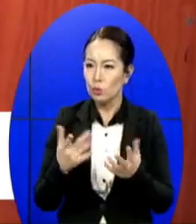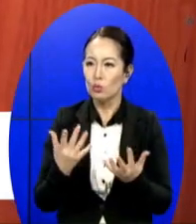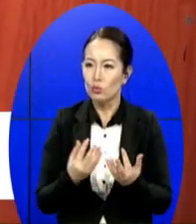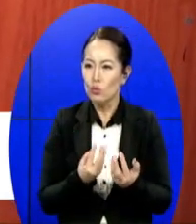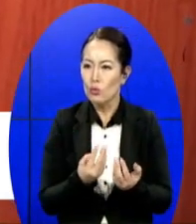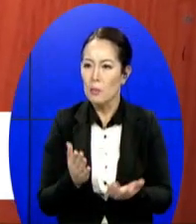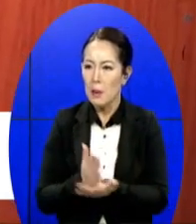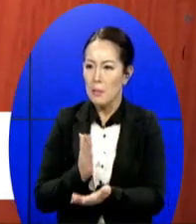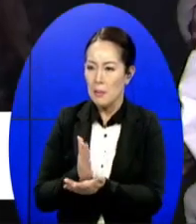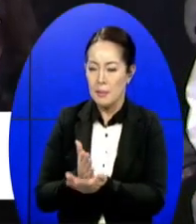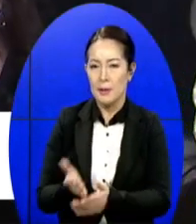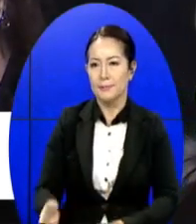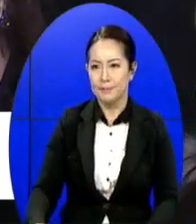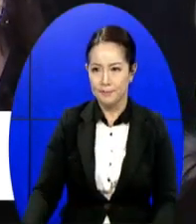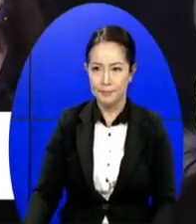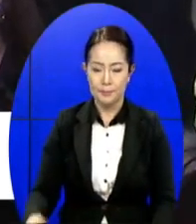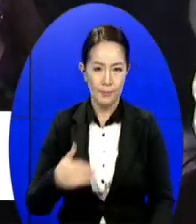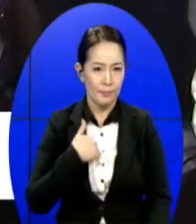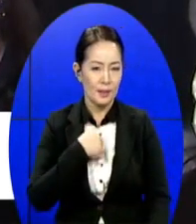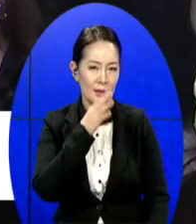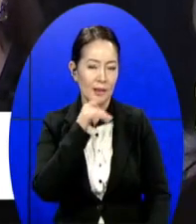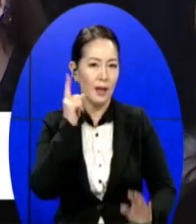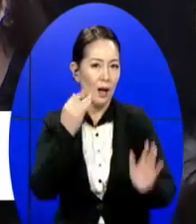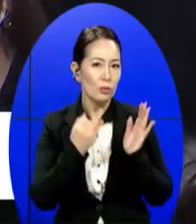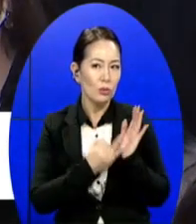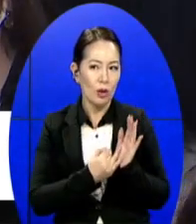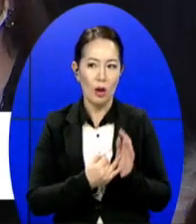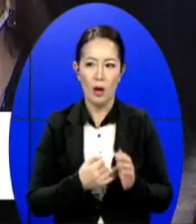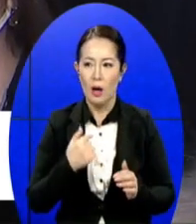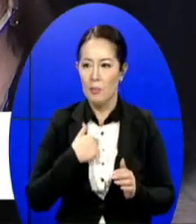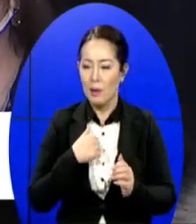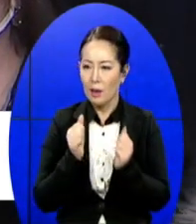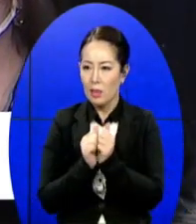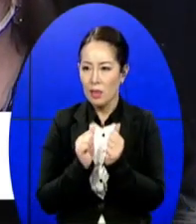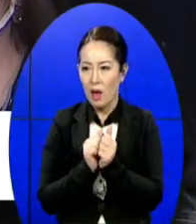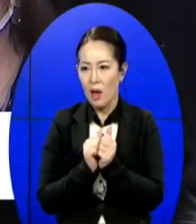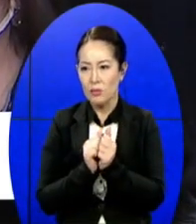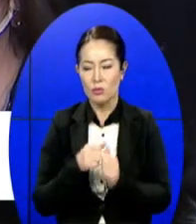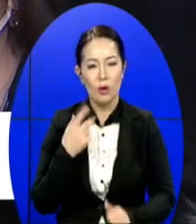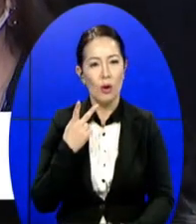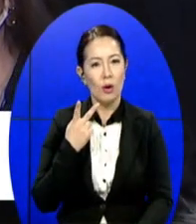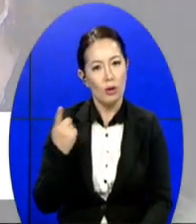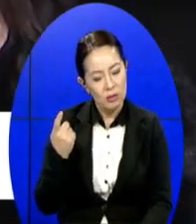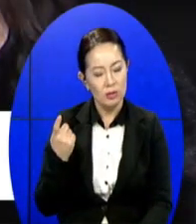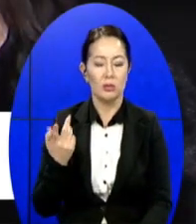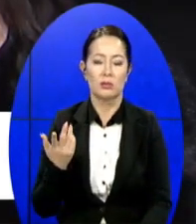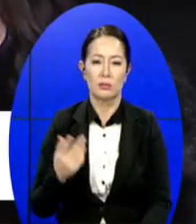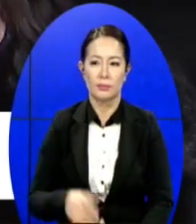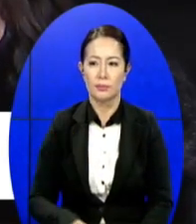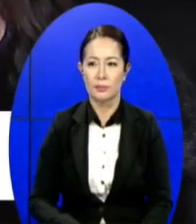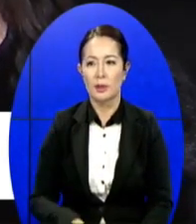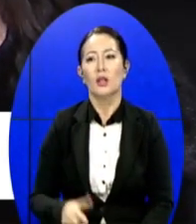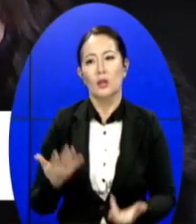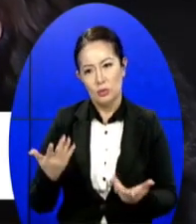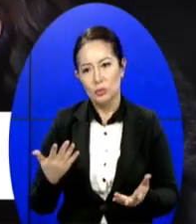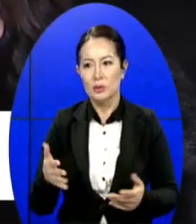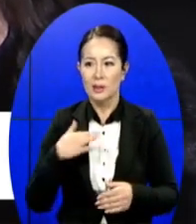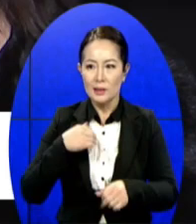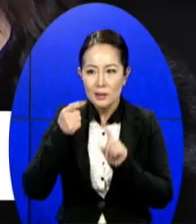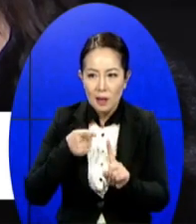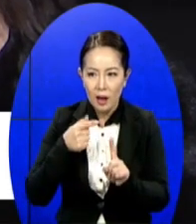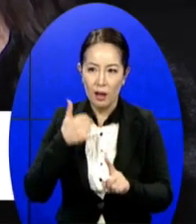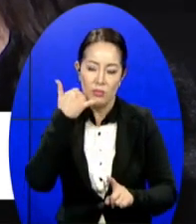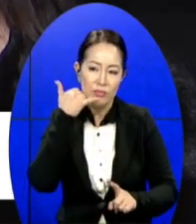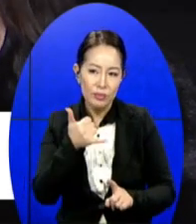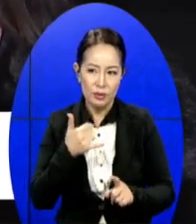юм а. Би одоо 17 таа. Манай зүд 21 таа. Энэ тэгэл захиалга өгчлөө